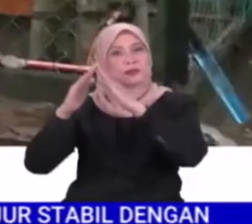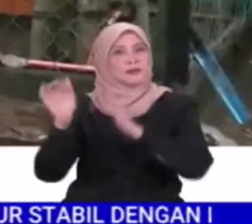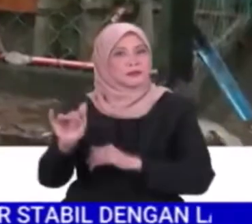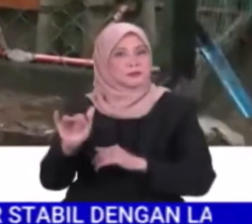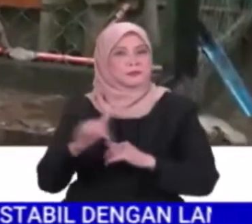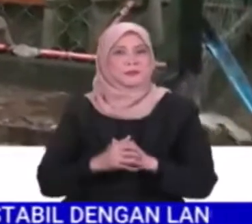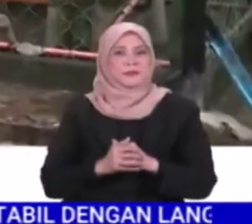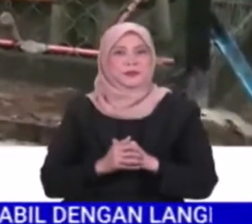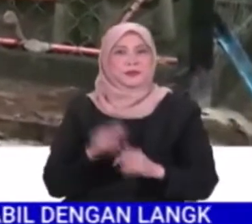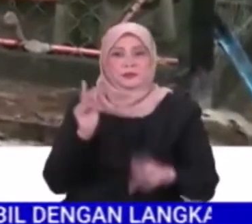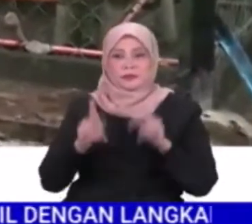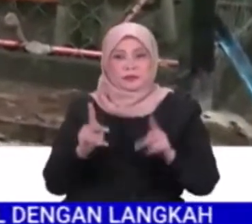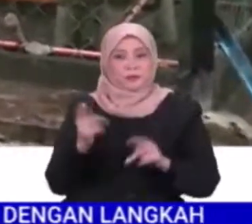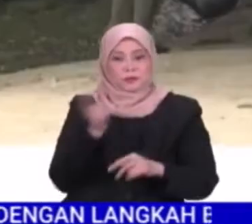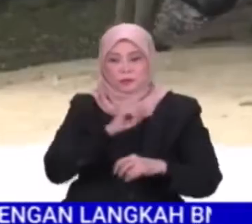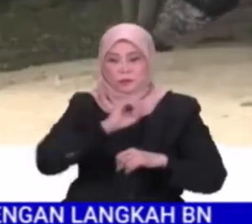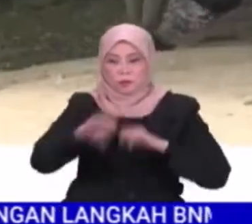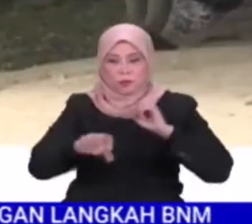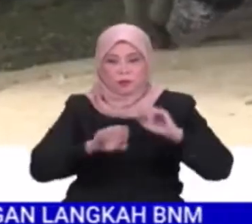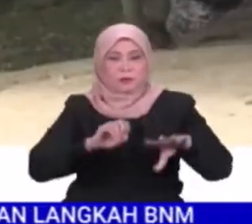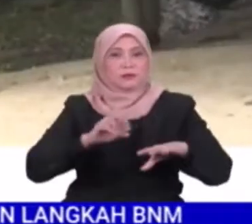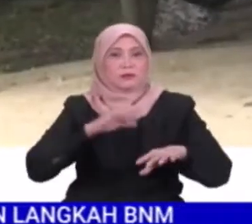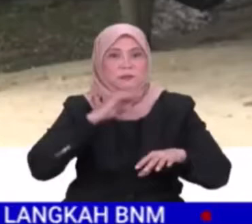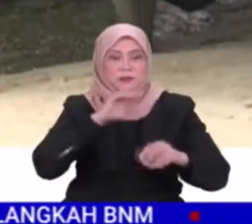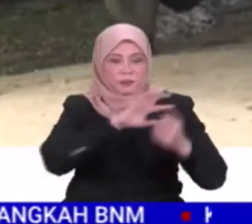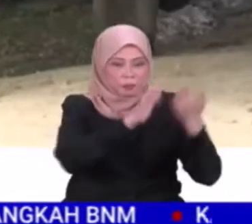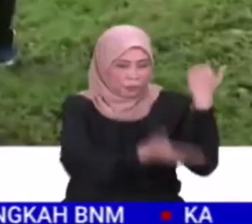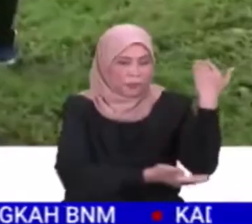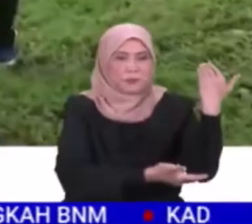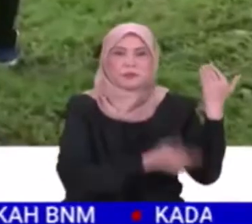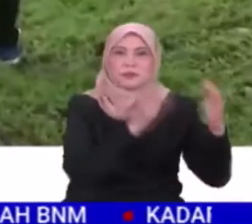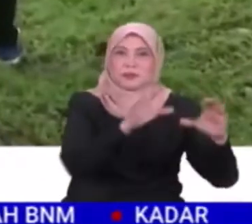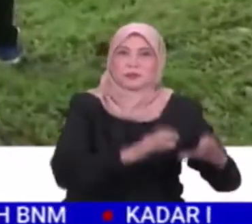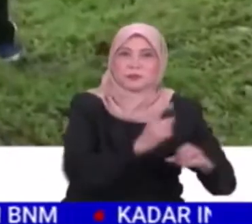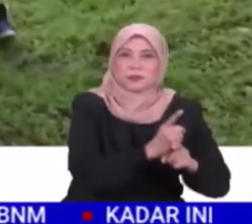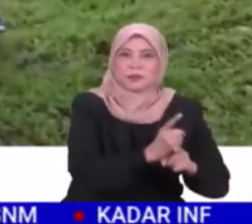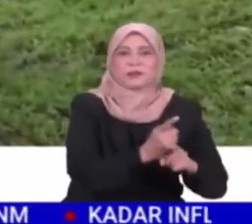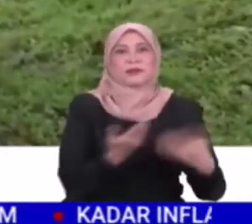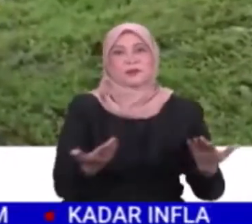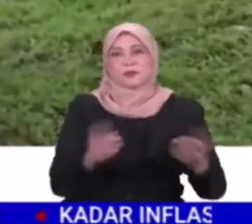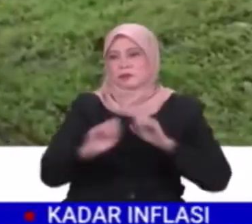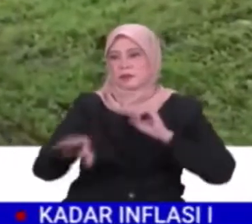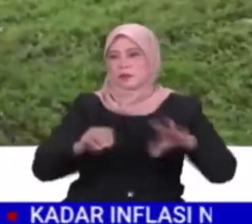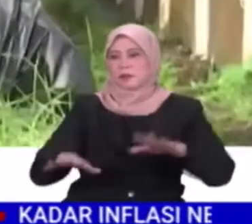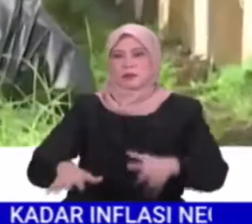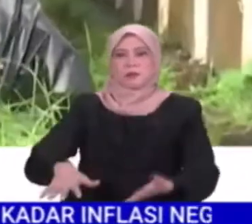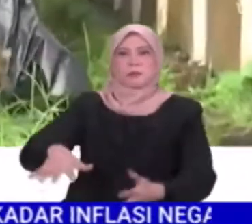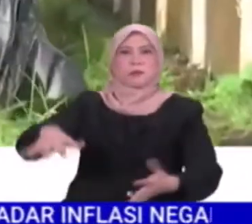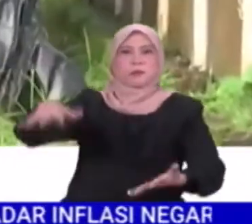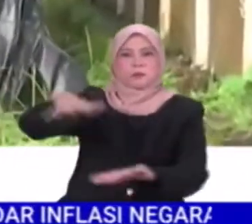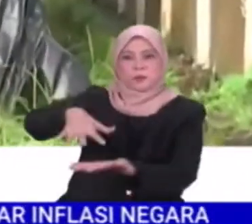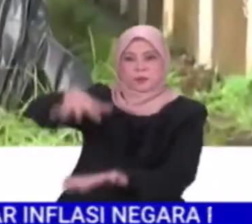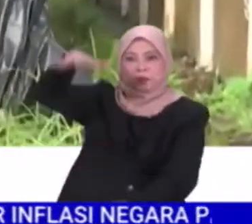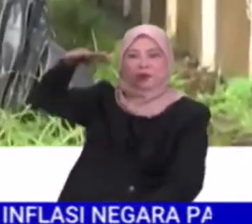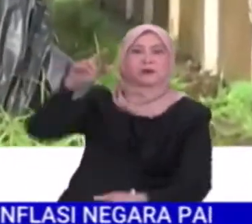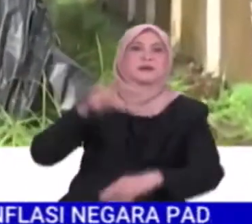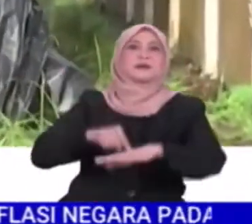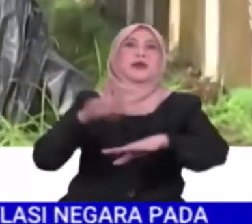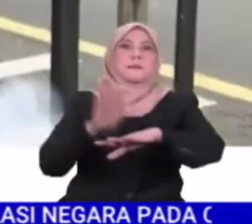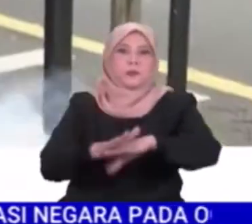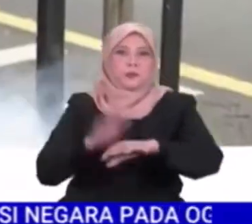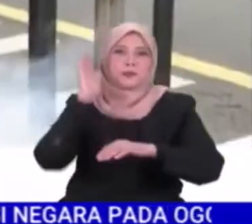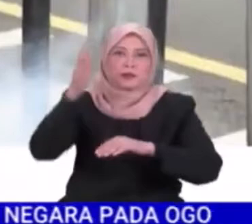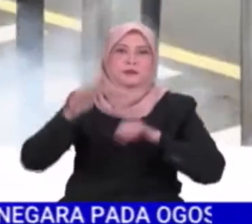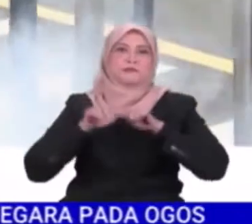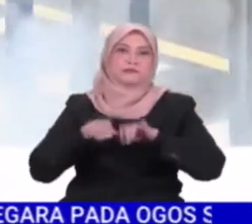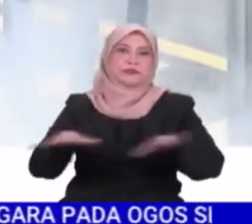Kalau dia tidak membuat pelupusan yang secara yang betul dan sampah tu, maka sampah tu dia akan menjadikan penyakit. Peranan yang paling besar, cabaran kita yang